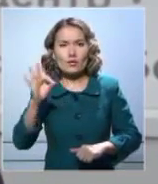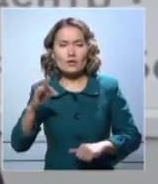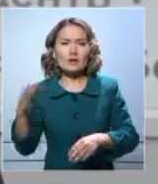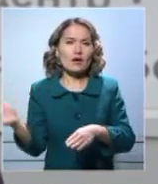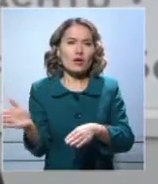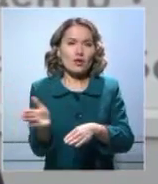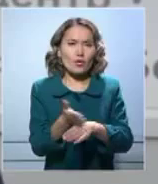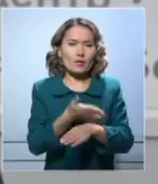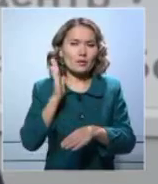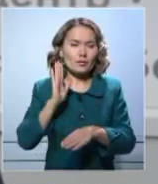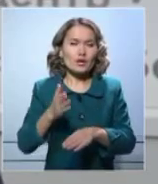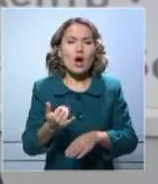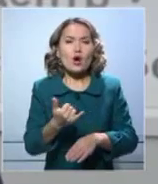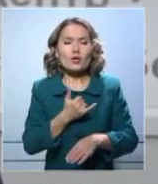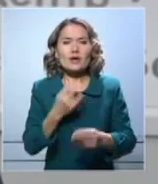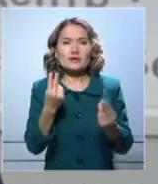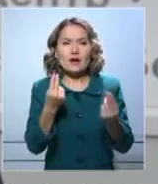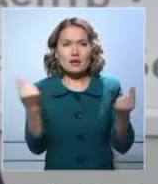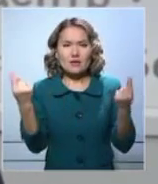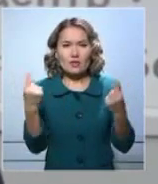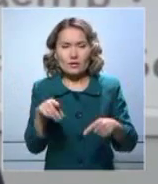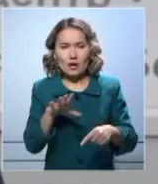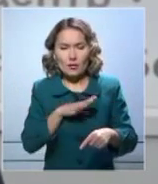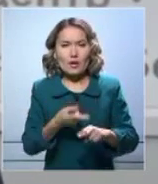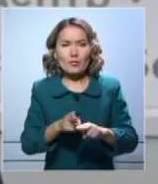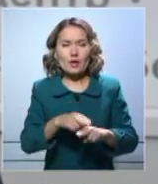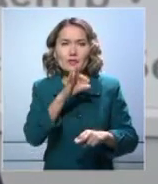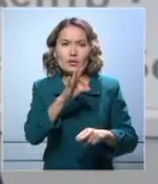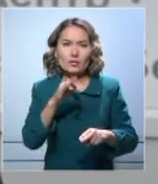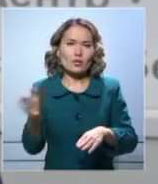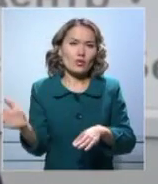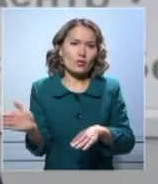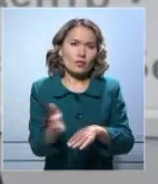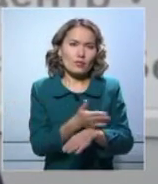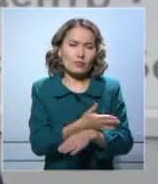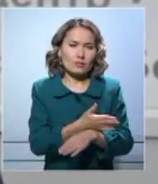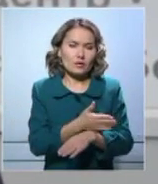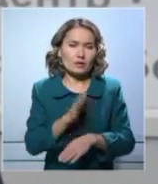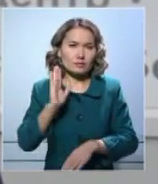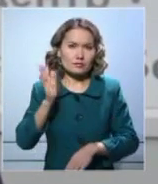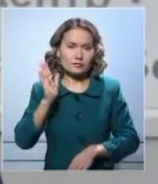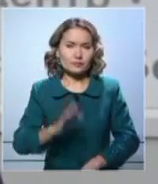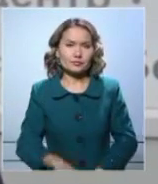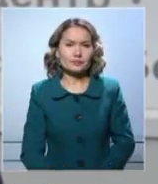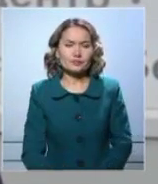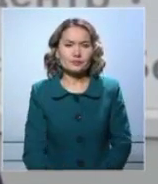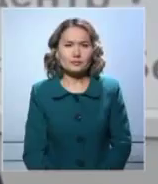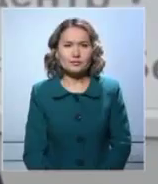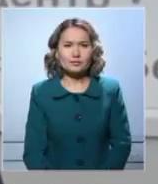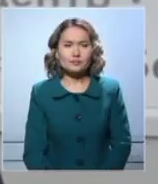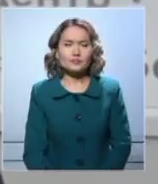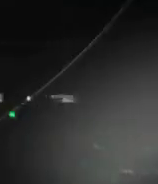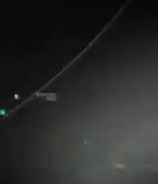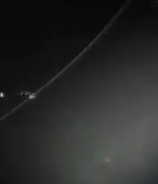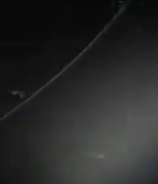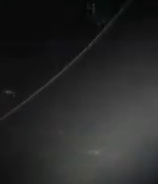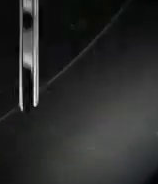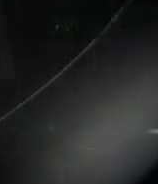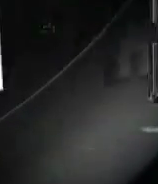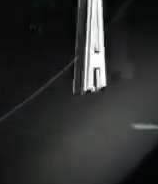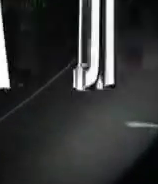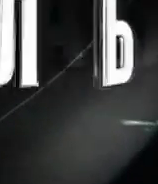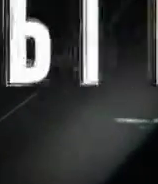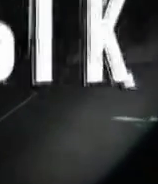әсері болады деп ойламаймын. Тауар құнына да, табатын табыс көлеміне де әсер етпейді.